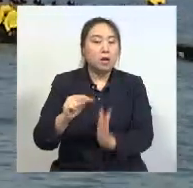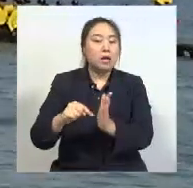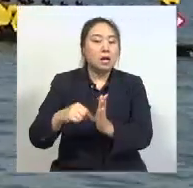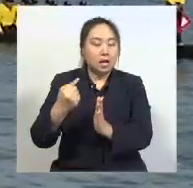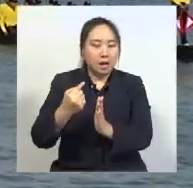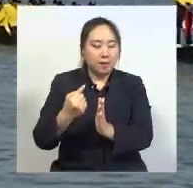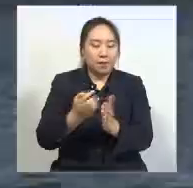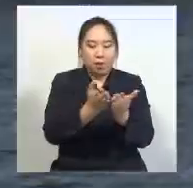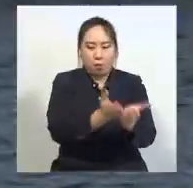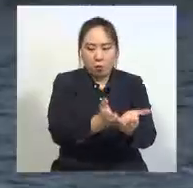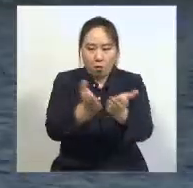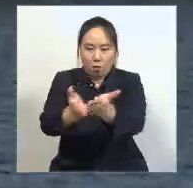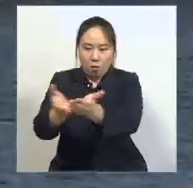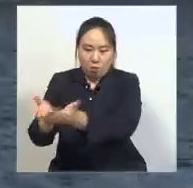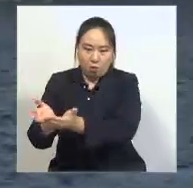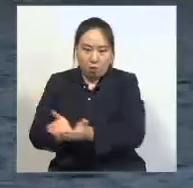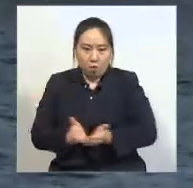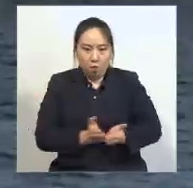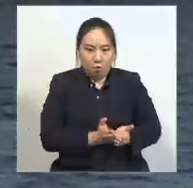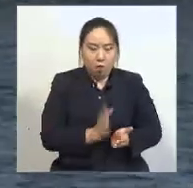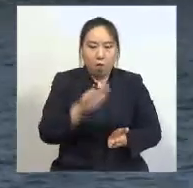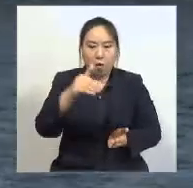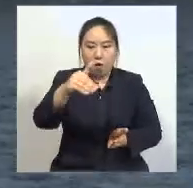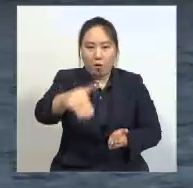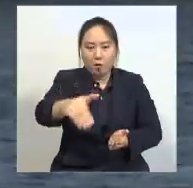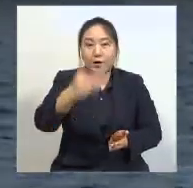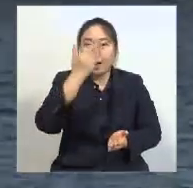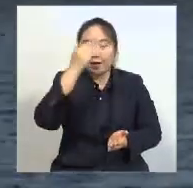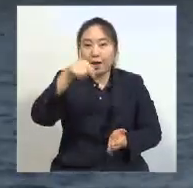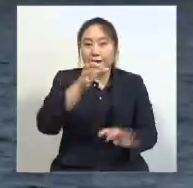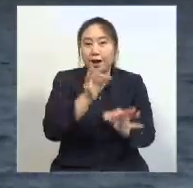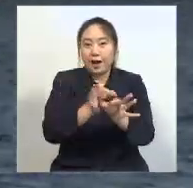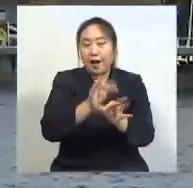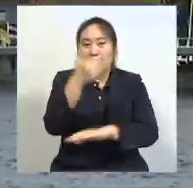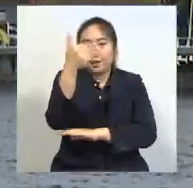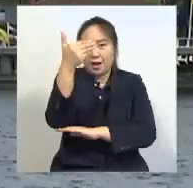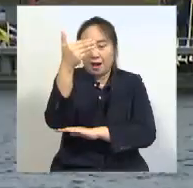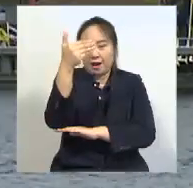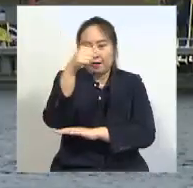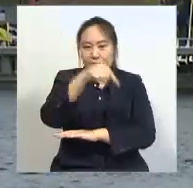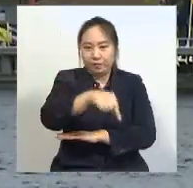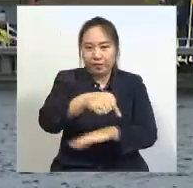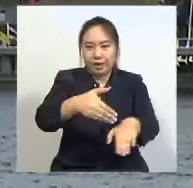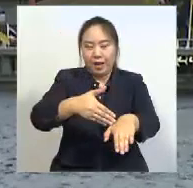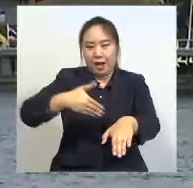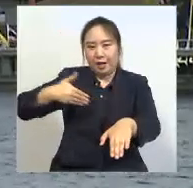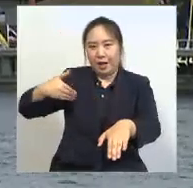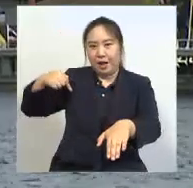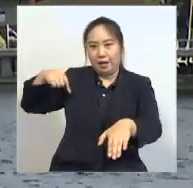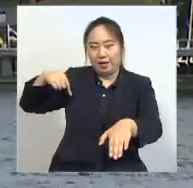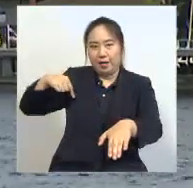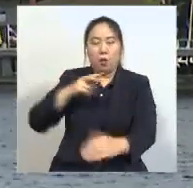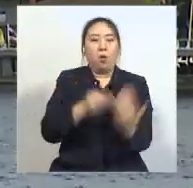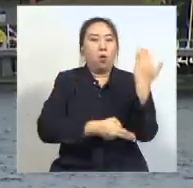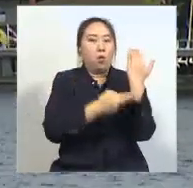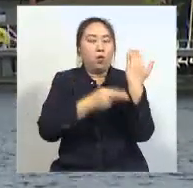งขบวนเรือโดยหัวขบวนของเรือพระราชพิธีอยู่ที่บริเวณธนาคารแห่งประเทศไทยและท้ายขบวนอยู่ที่บริเวณโร